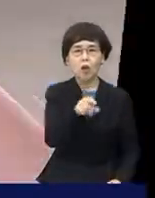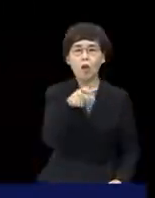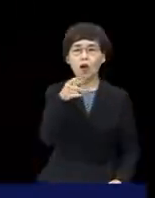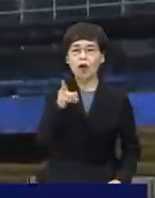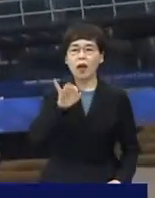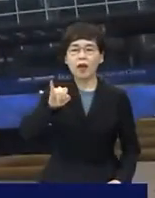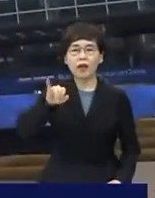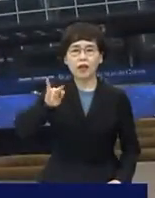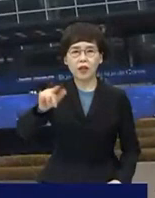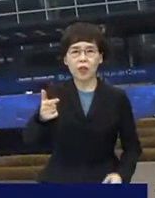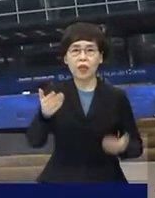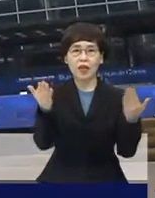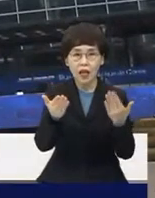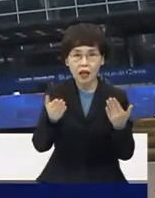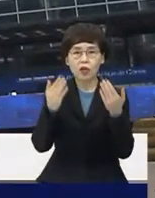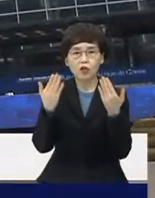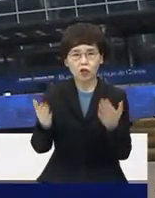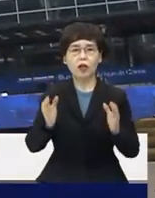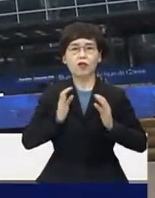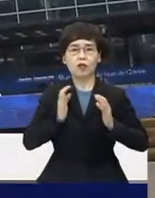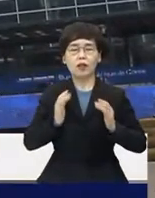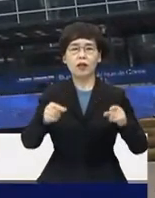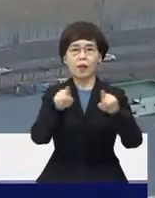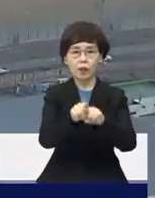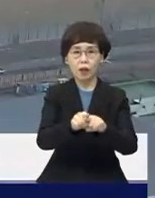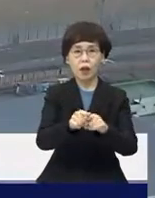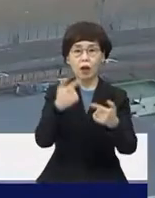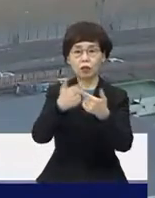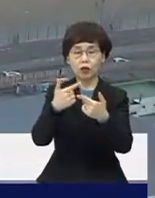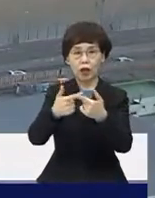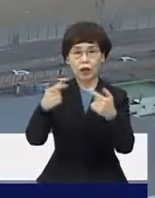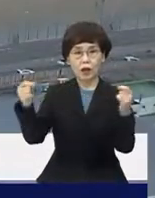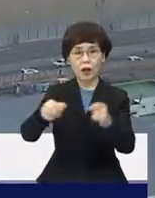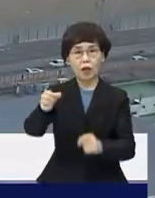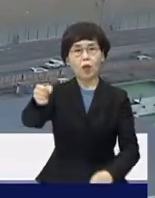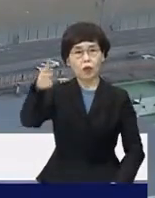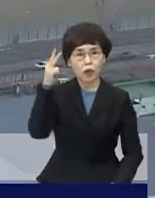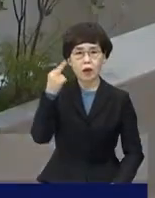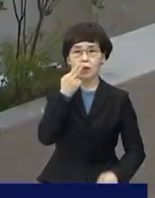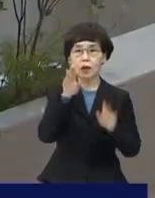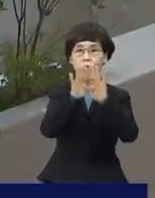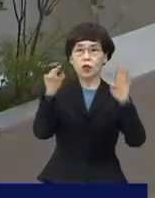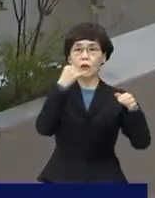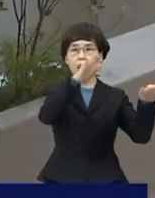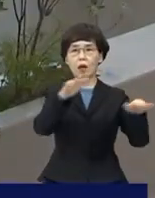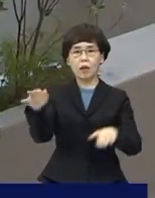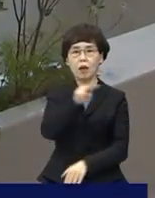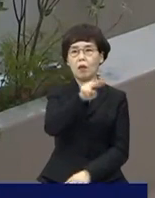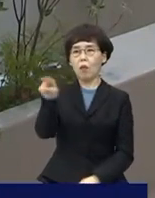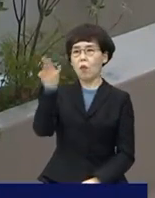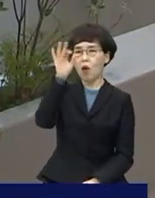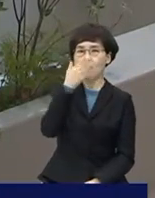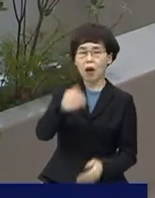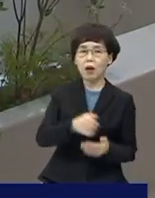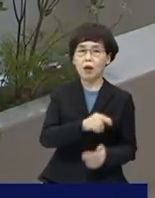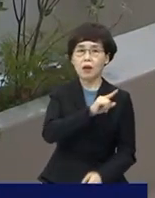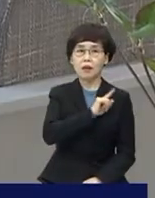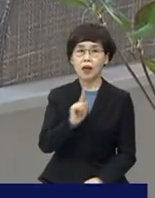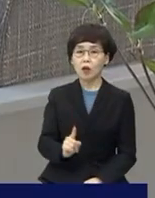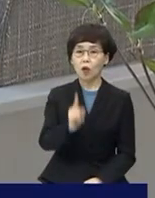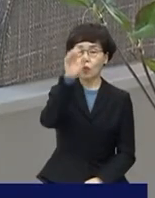워케이션입니다. 부산역 인근 한 호텔입니다. 창문을 통해 부산항이 훤히 내려다보입니다. 가장